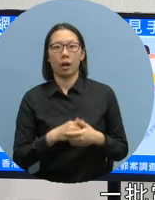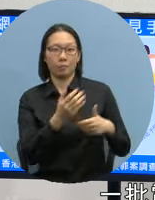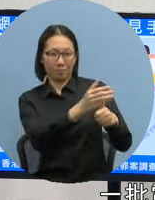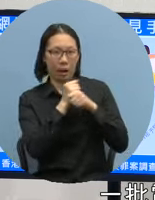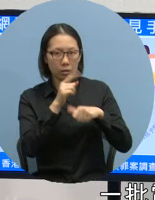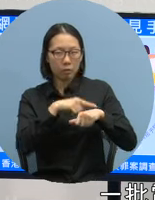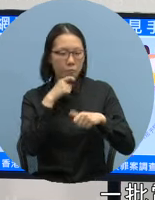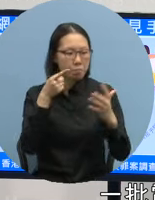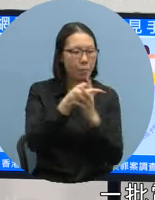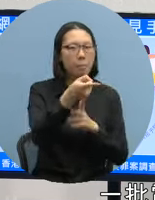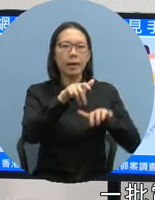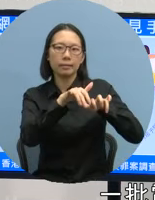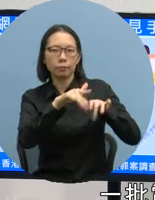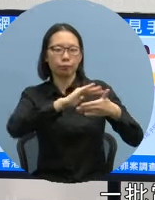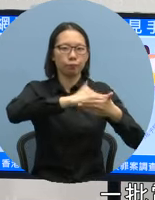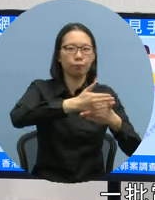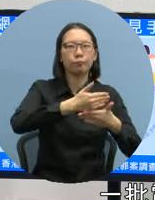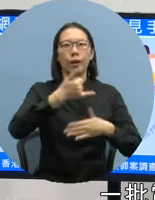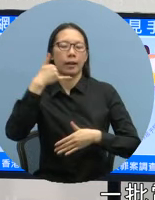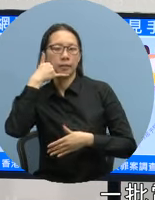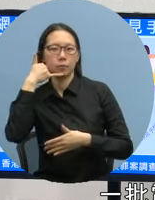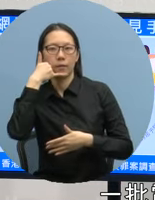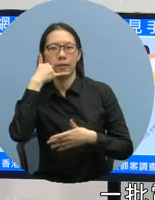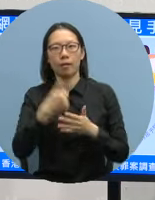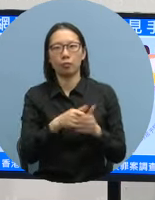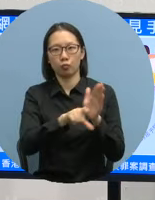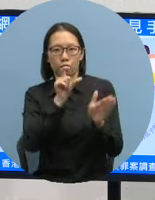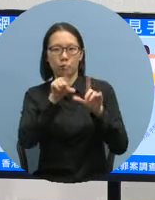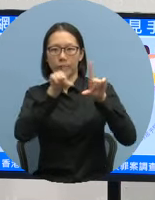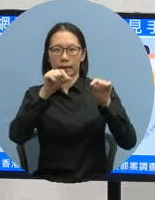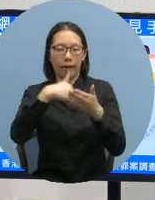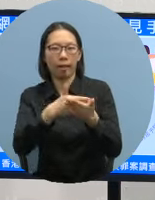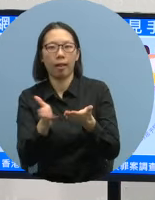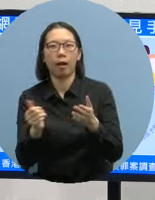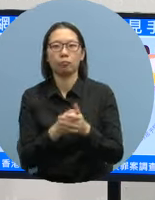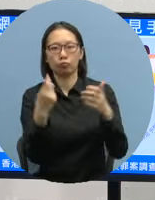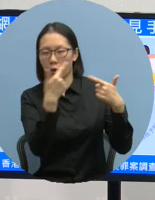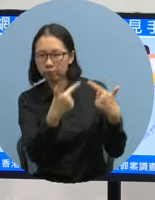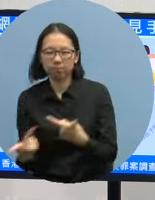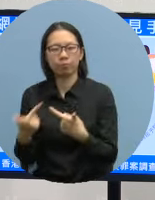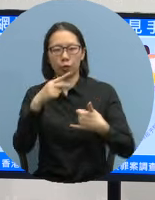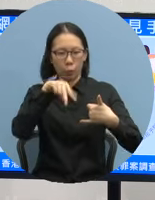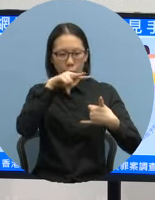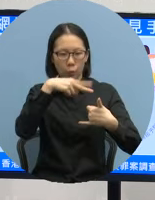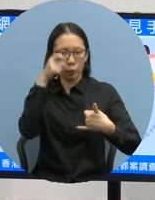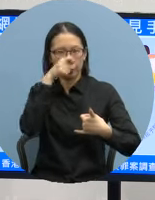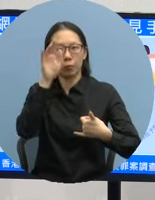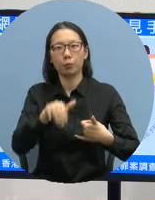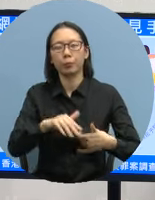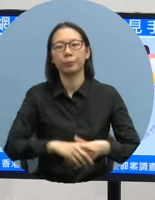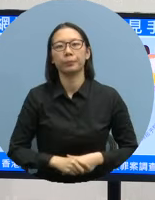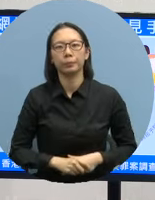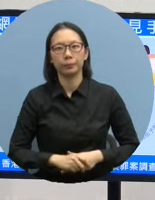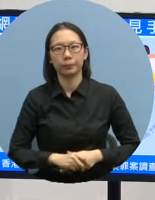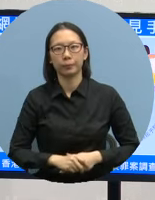批電腦的設備、智能電話和提款卡，我們會再作進一步的調查的。在眾